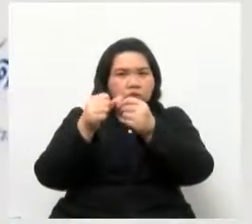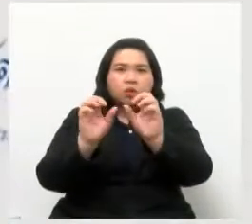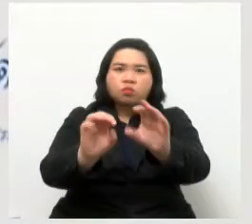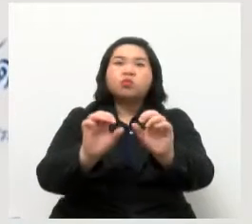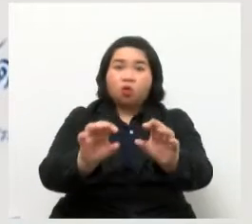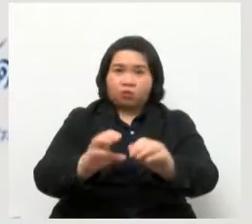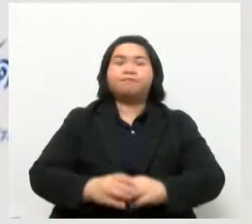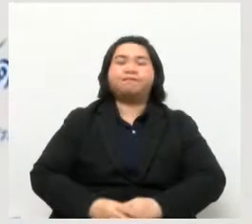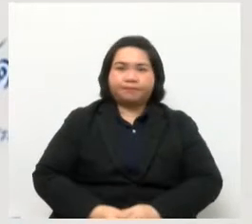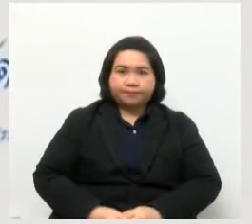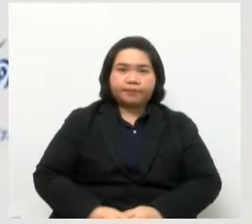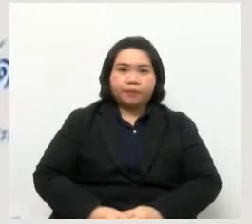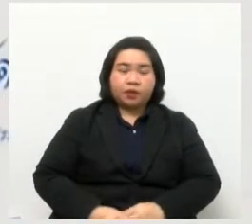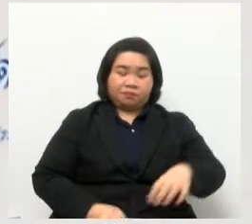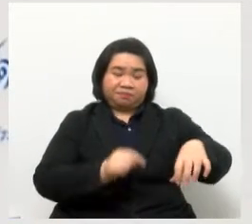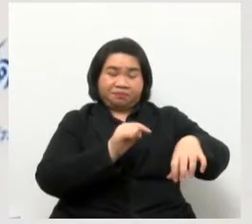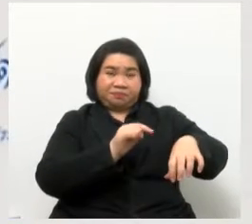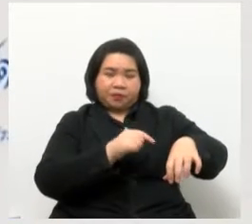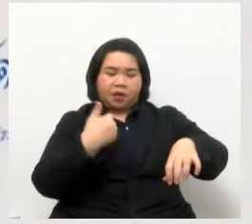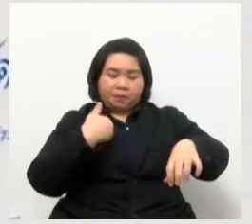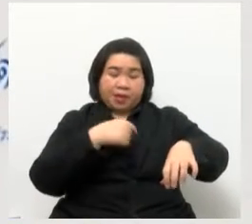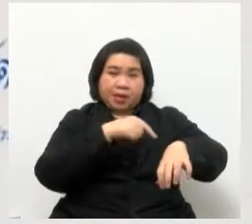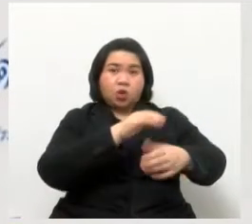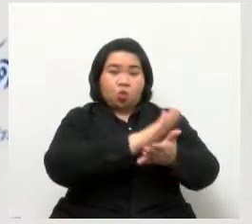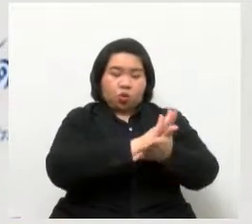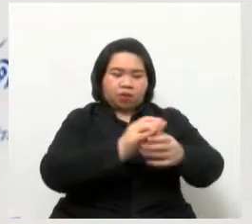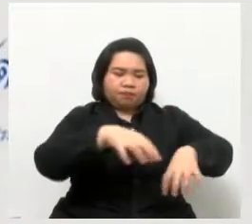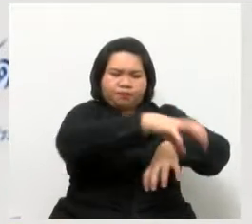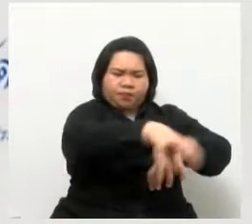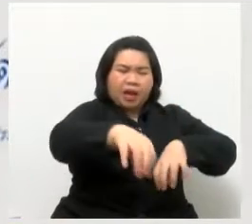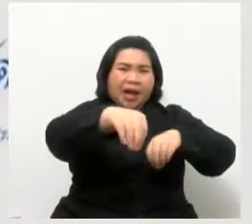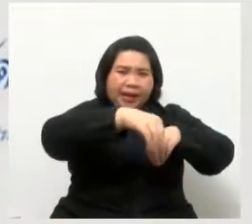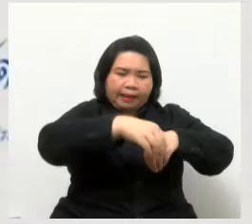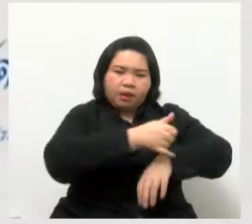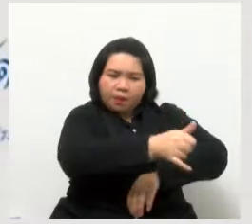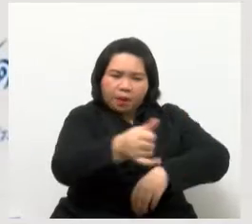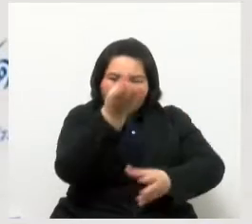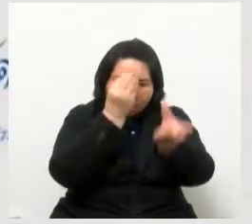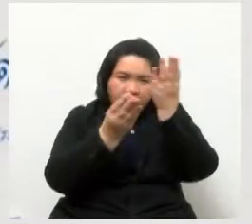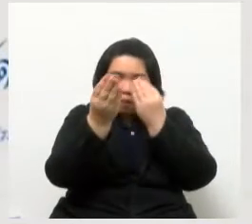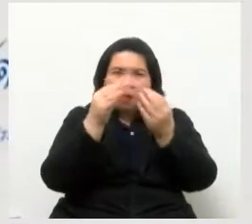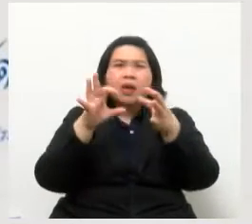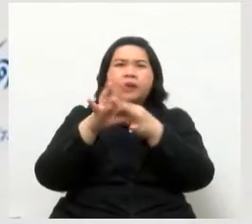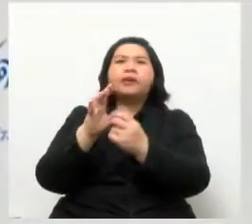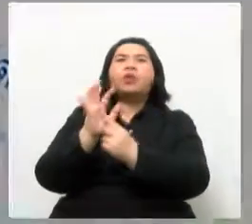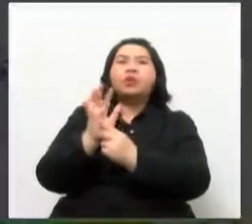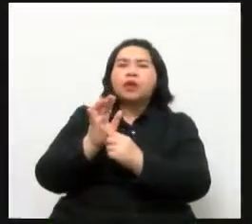การบูรณาการการเรียนรู้กับแหล่งเรียนรู้ท้องถิ่นประเพณีจุดประทีปตีนกา